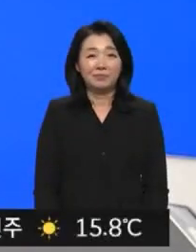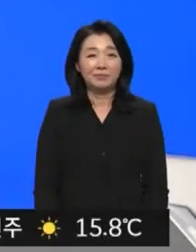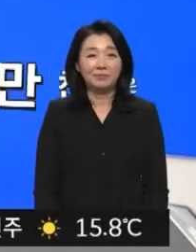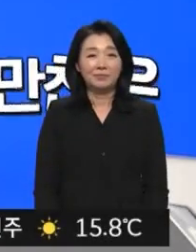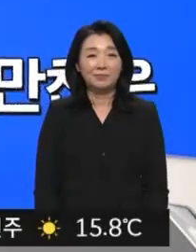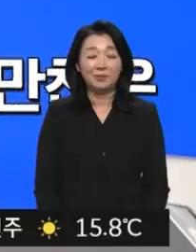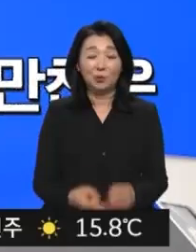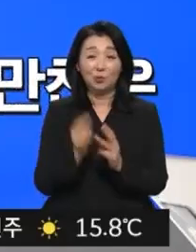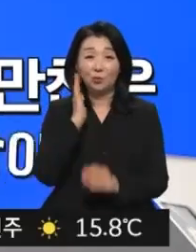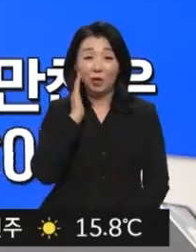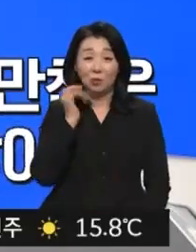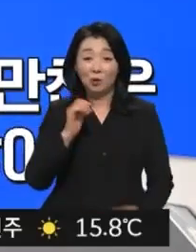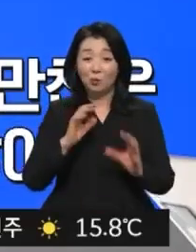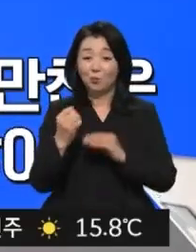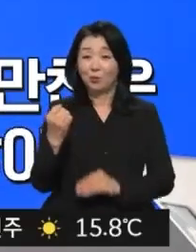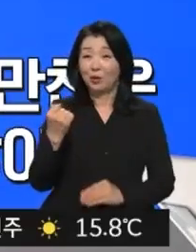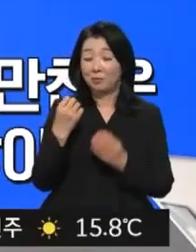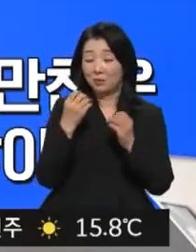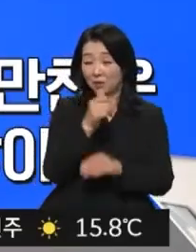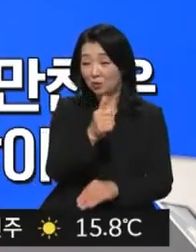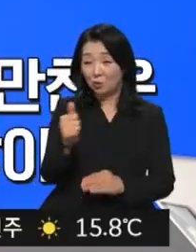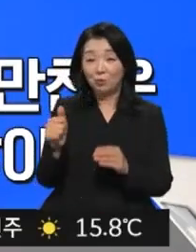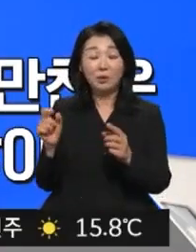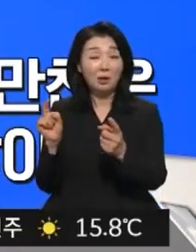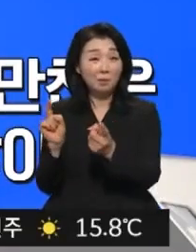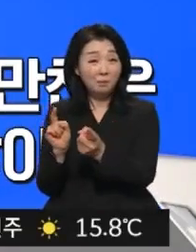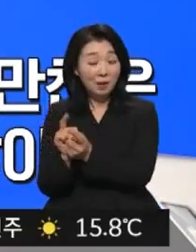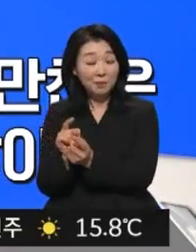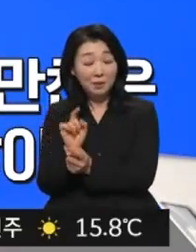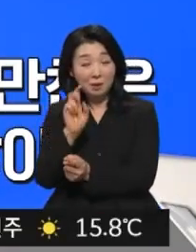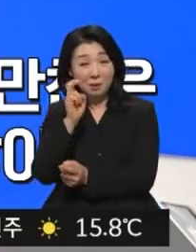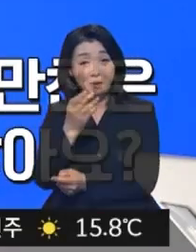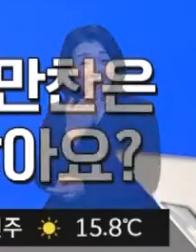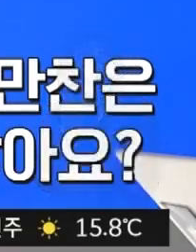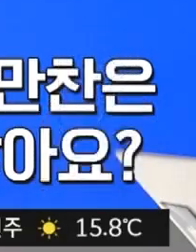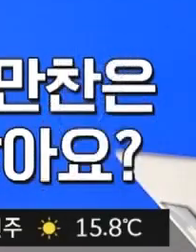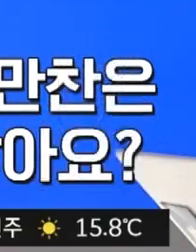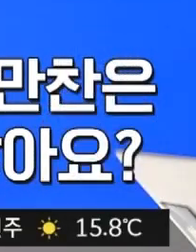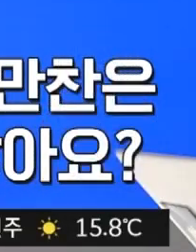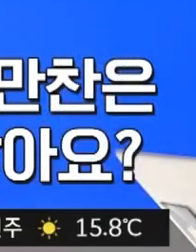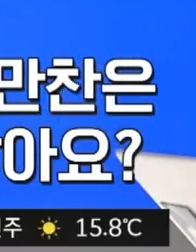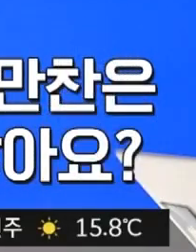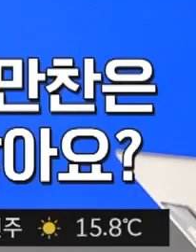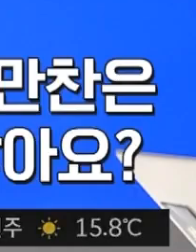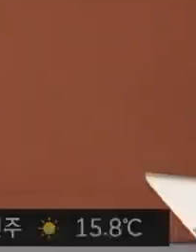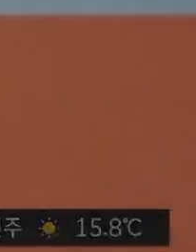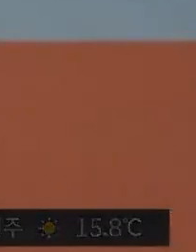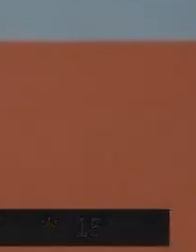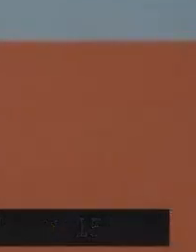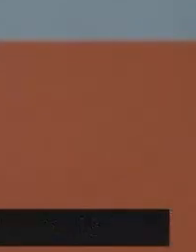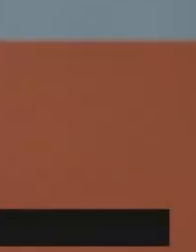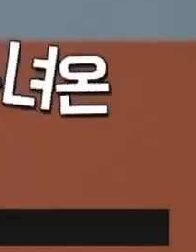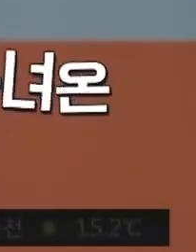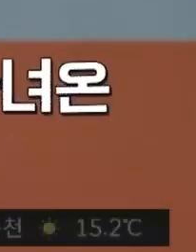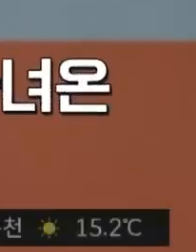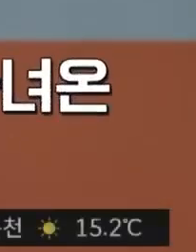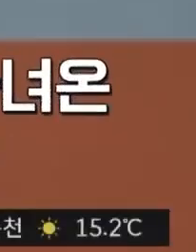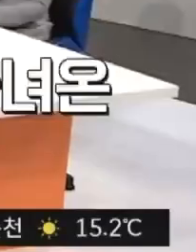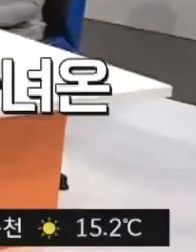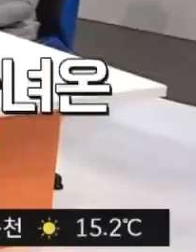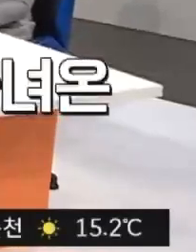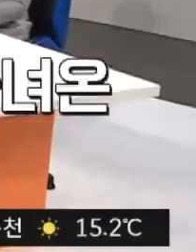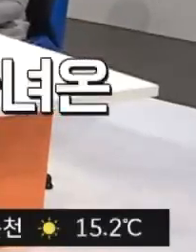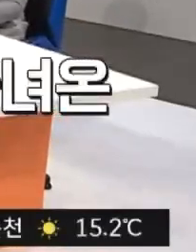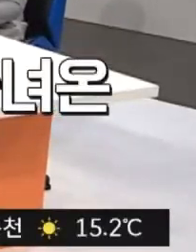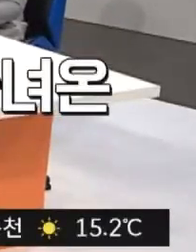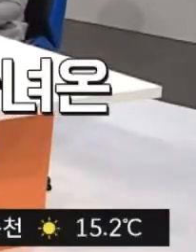자, 윤 대통령과 국민의힘 신임 지도부의 만찬은 이제 오늘 다정회 끝난 다음에 이제 진행이 되잖아요. 유채커가 챙길래요?